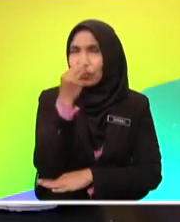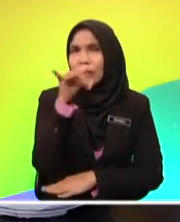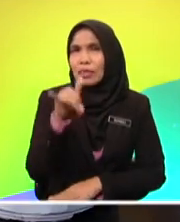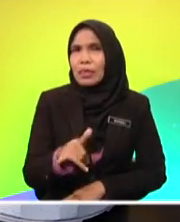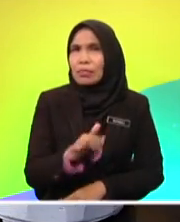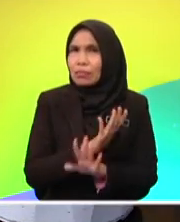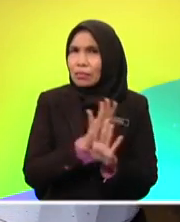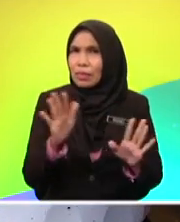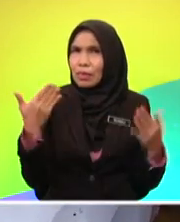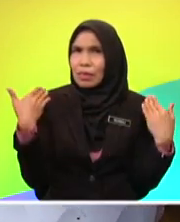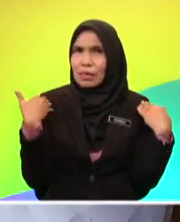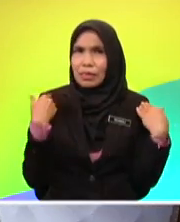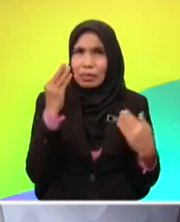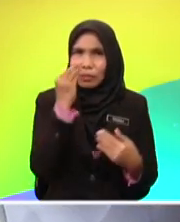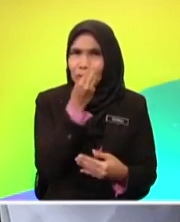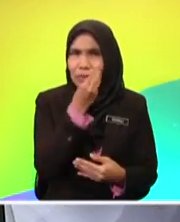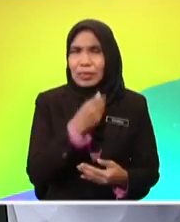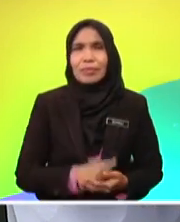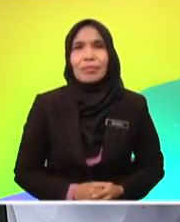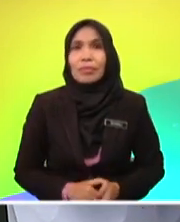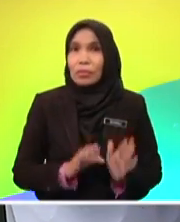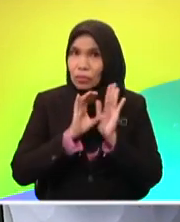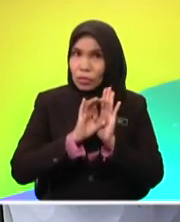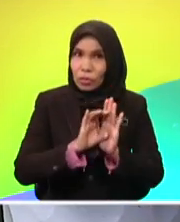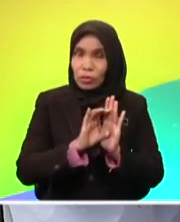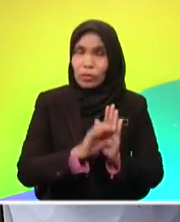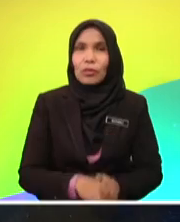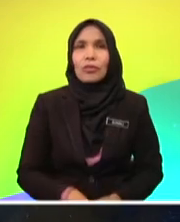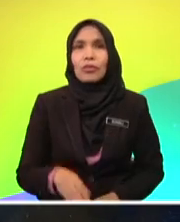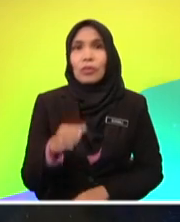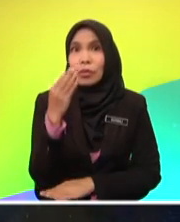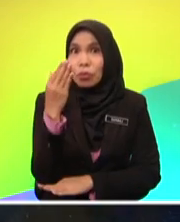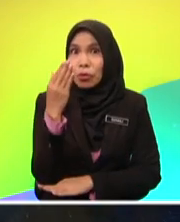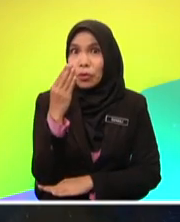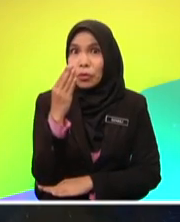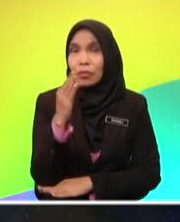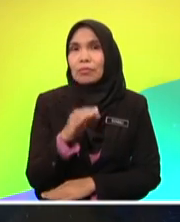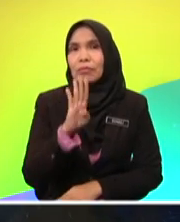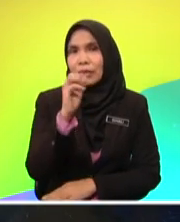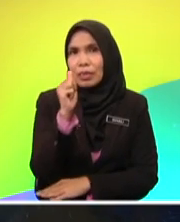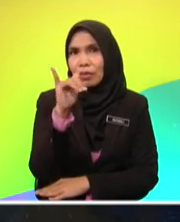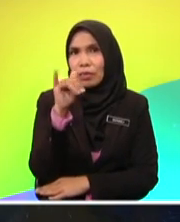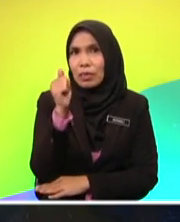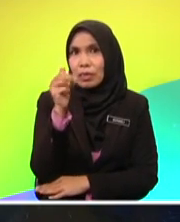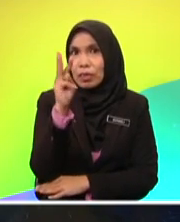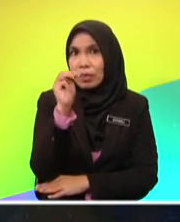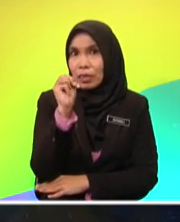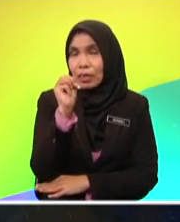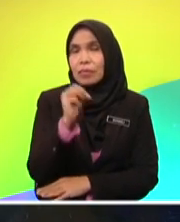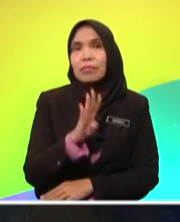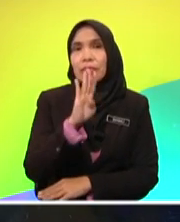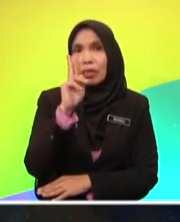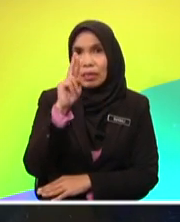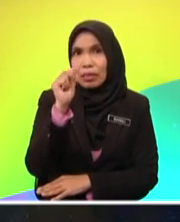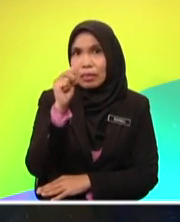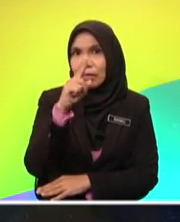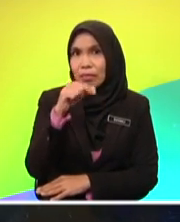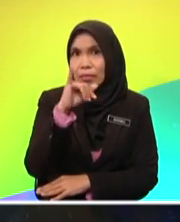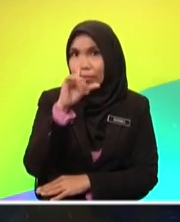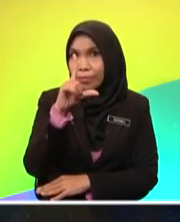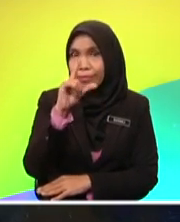ataupun pokok yang tidak mengeluarkan bunga, contohnya pokok bayam Brazil, Okey, selain itu